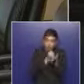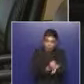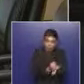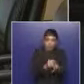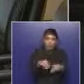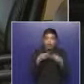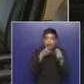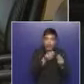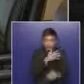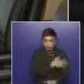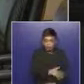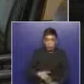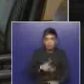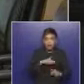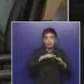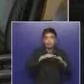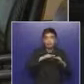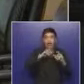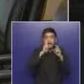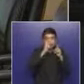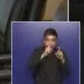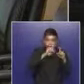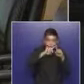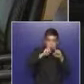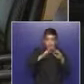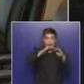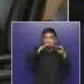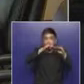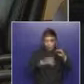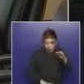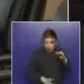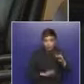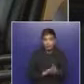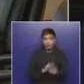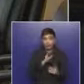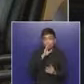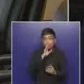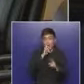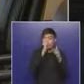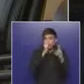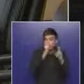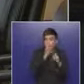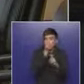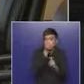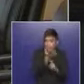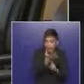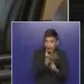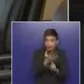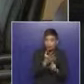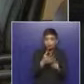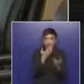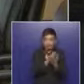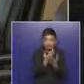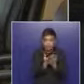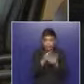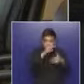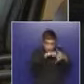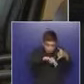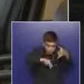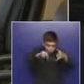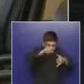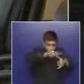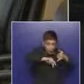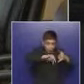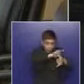เสี่ยงสุขภาพนั้นลดลงเพราะเมื่อความเสี่ยงสุขภาพมีมากขึ้นค่าใช้จ่ายในการรักษามันไม่ใช่เ